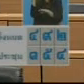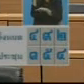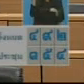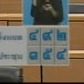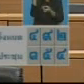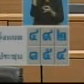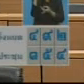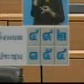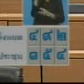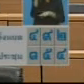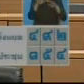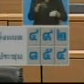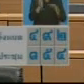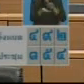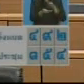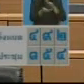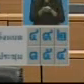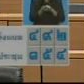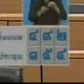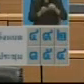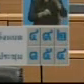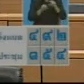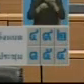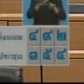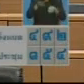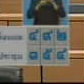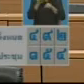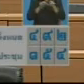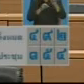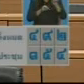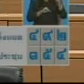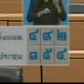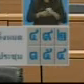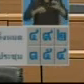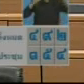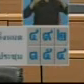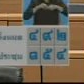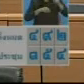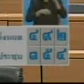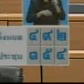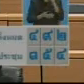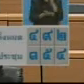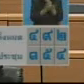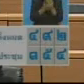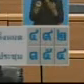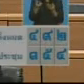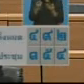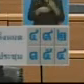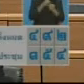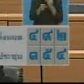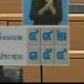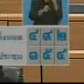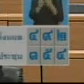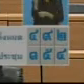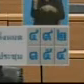คืออยู่ไม่ถึง 20% และทำให้มีคำสั่งจากหน่วยราชการให้ระงับการทำข้าวนาปรังตรงนี้ผมจึงขออนุญาตผ่